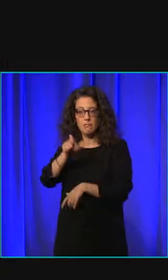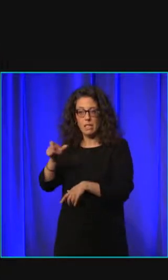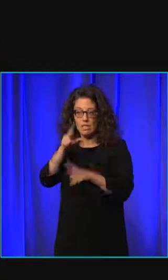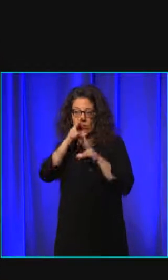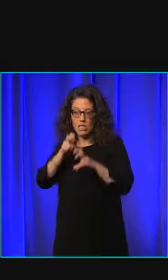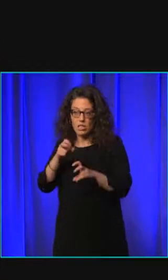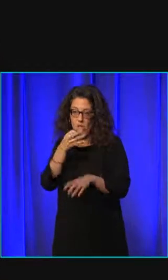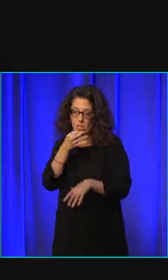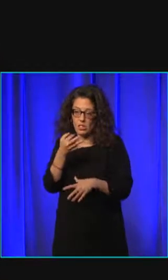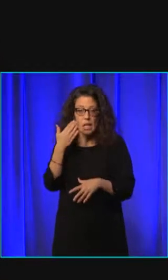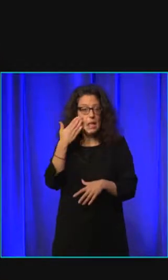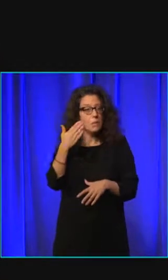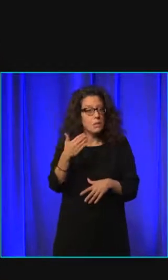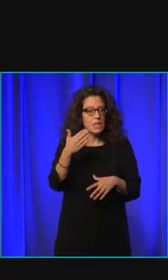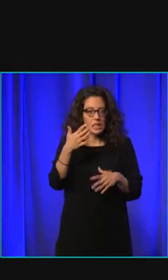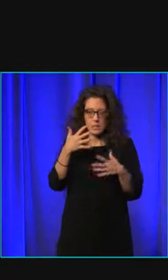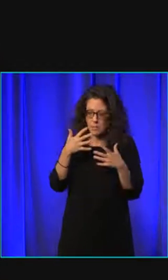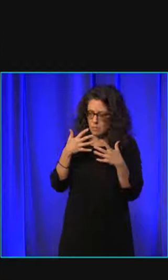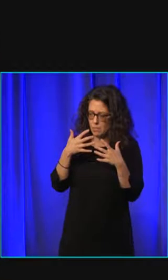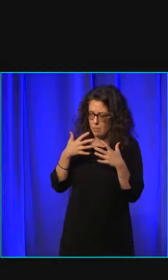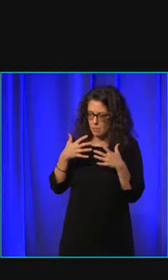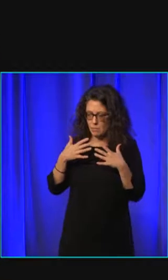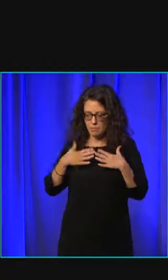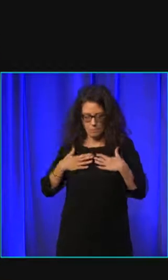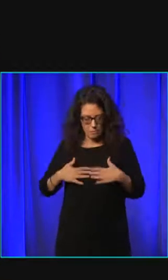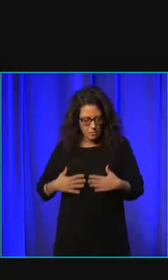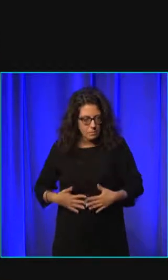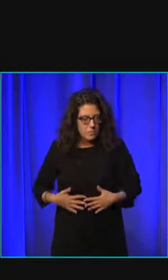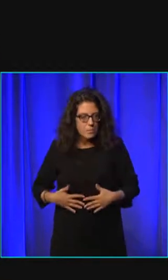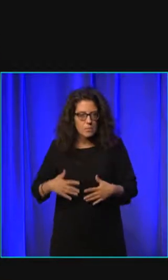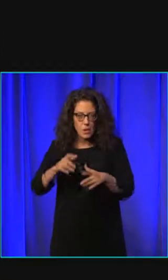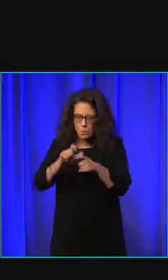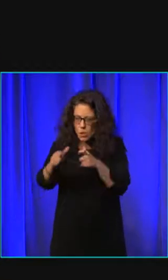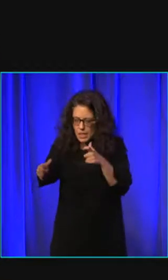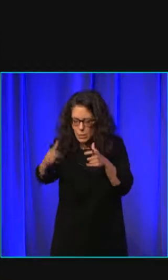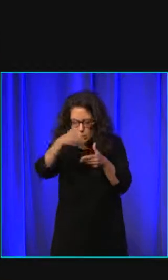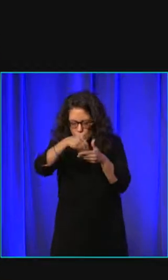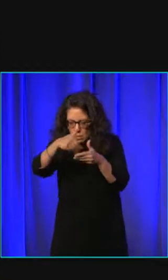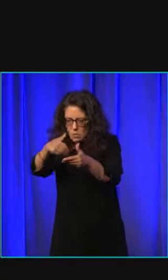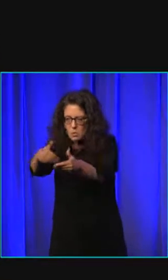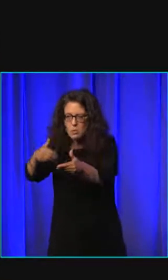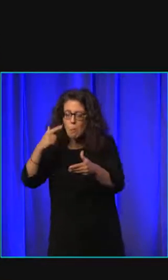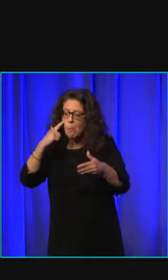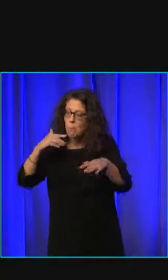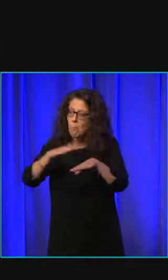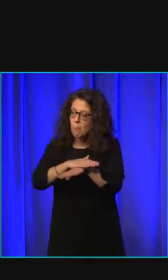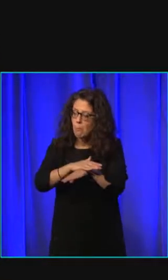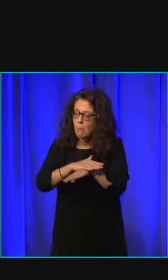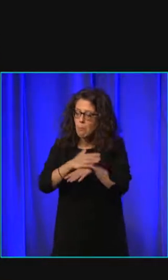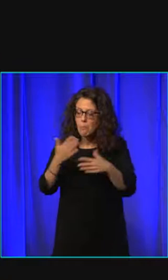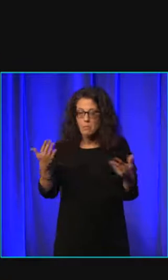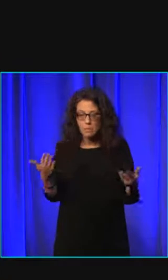connaissance théorique des mécanismes qui sous-tendent tel ou tel processus, les raisons pour lesquelles telle ou telle